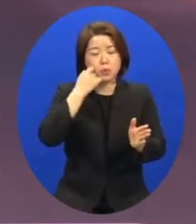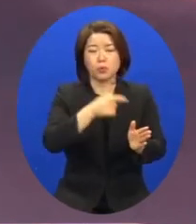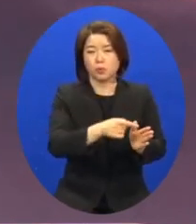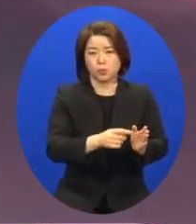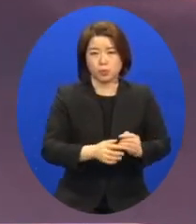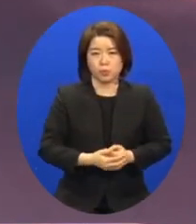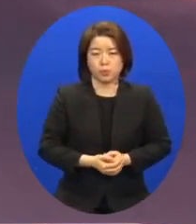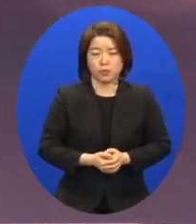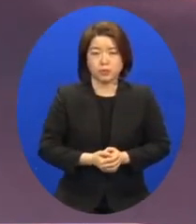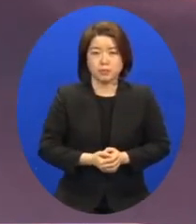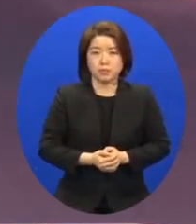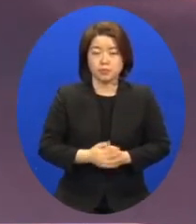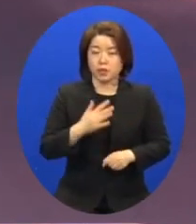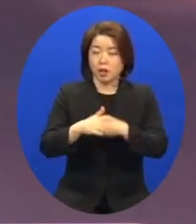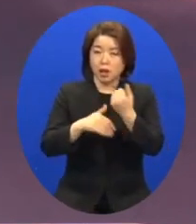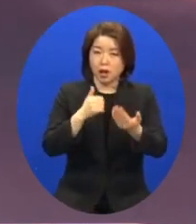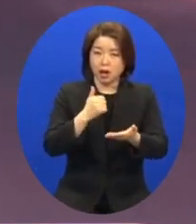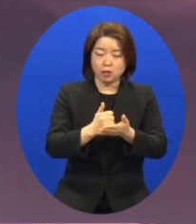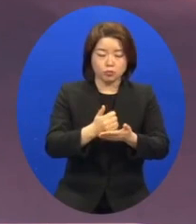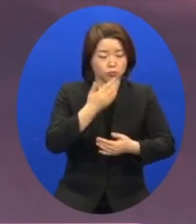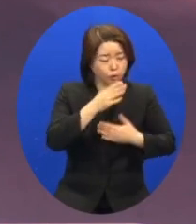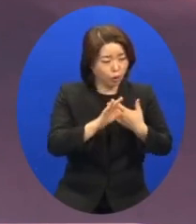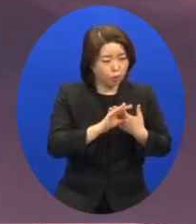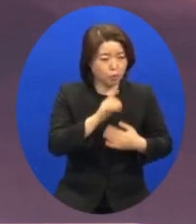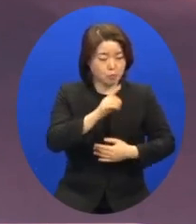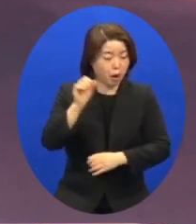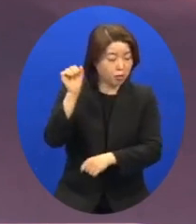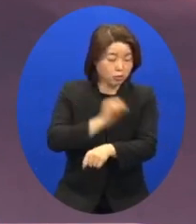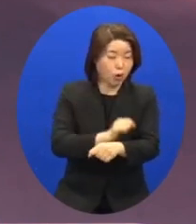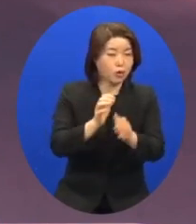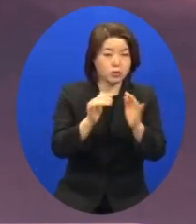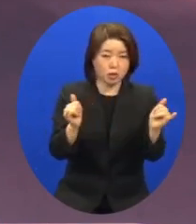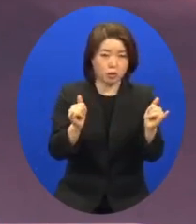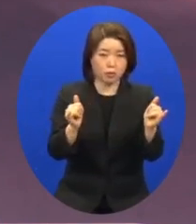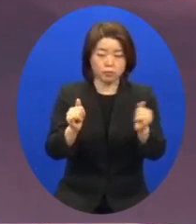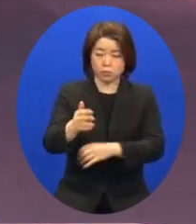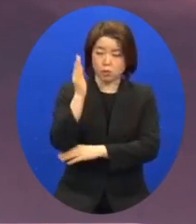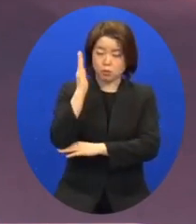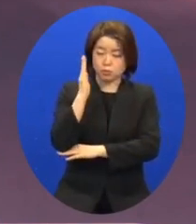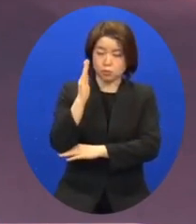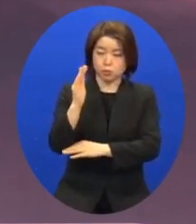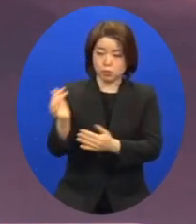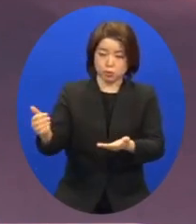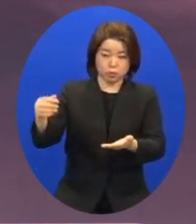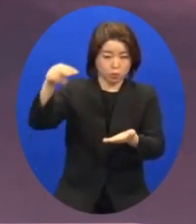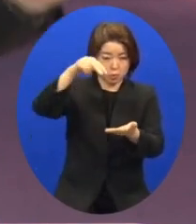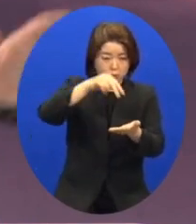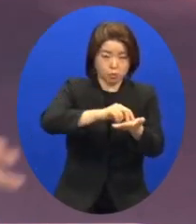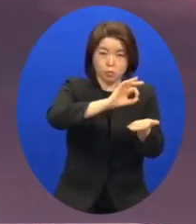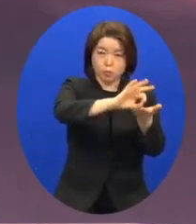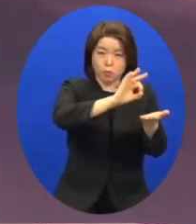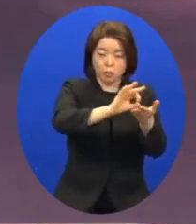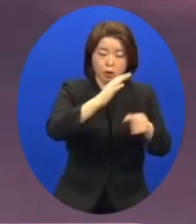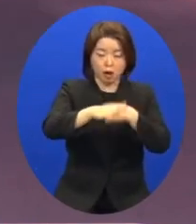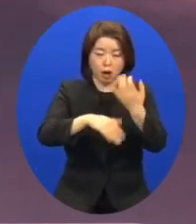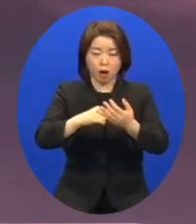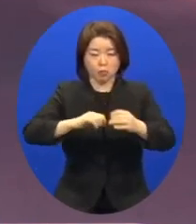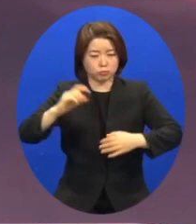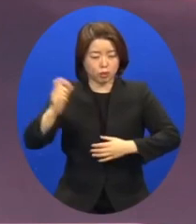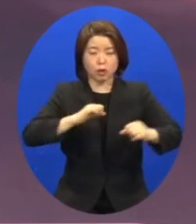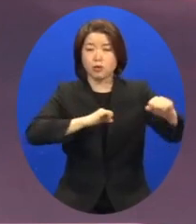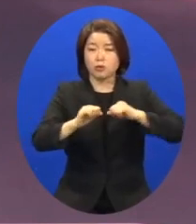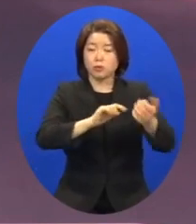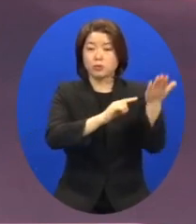거예요 하나님이 이왕이면 말 잘하는 자를 설계자로 쓰시면 훨씬 도 하나님의 역사가 강하게 나타 나지